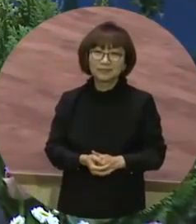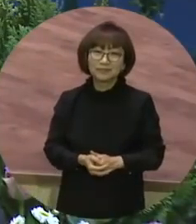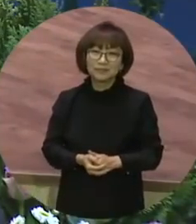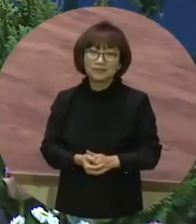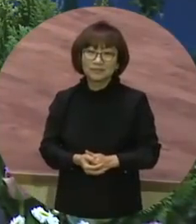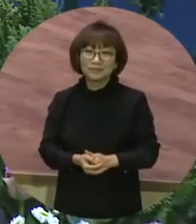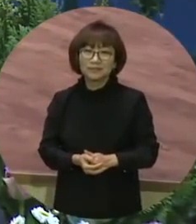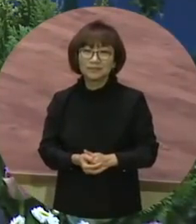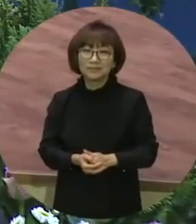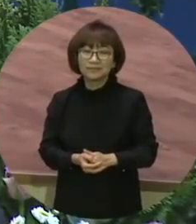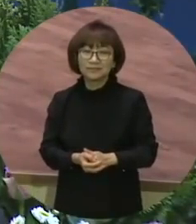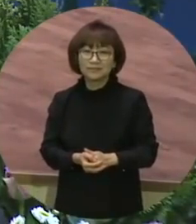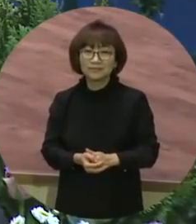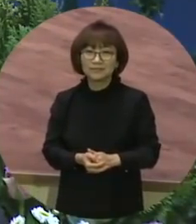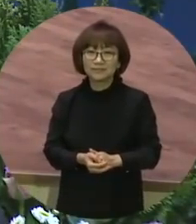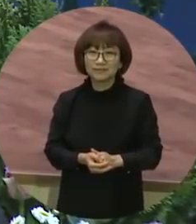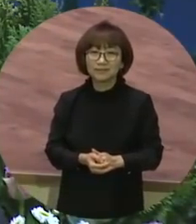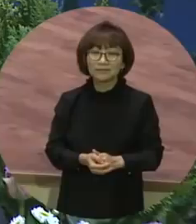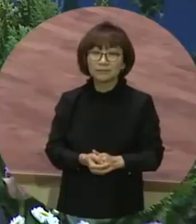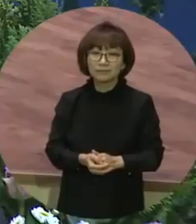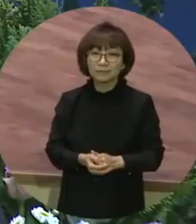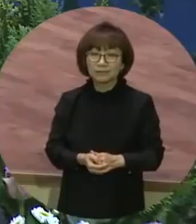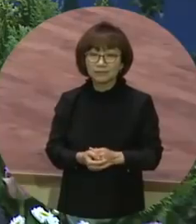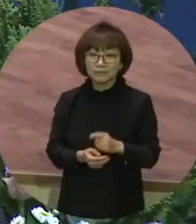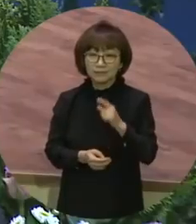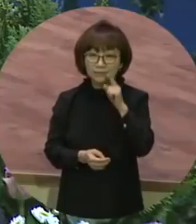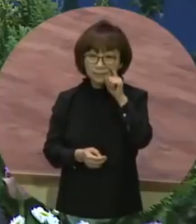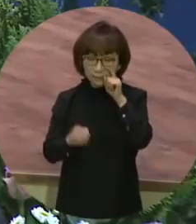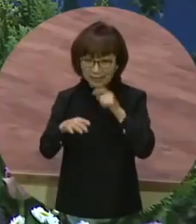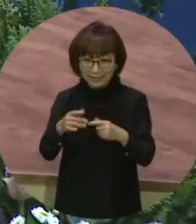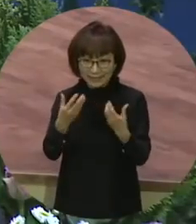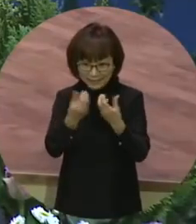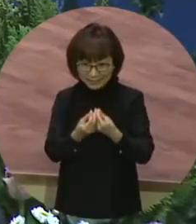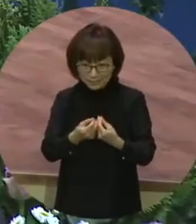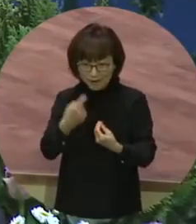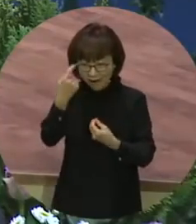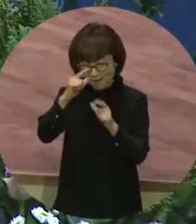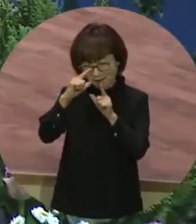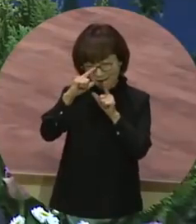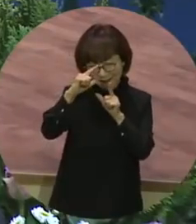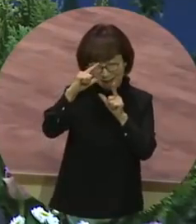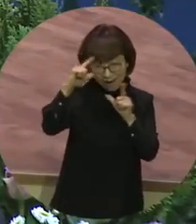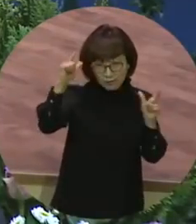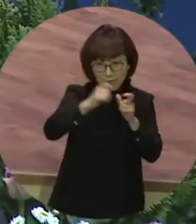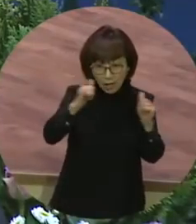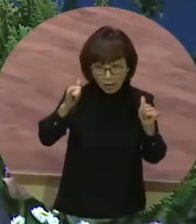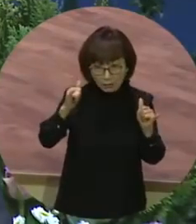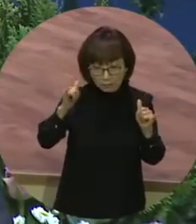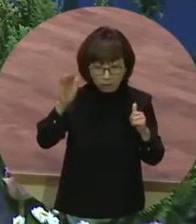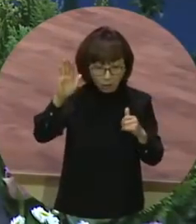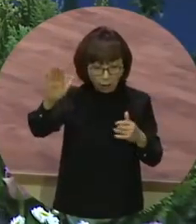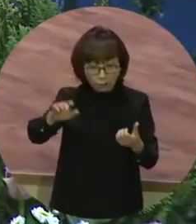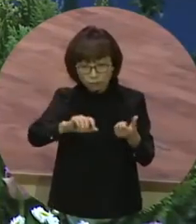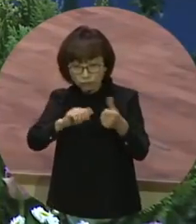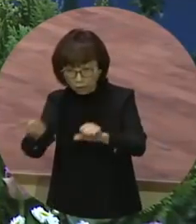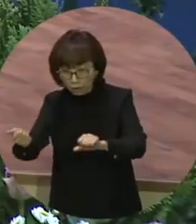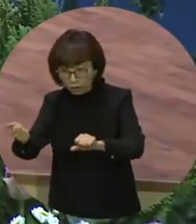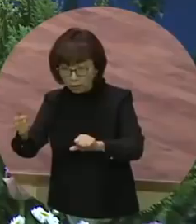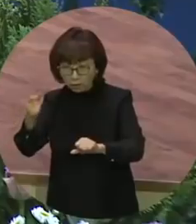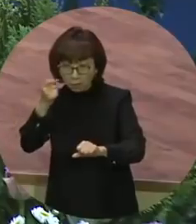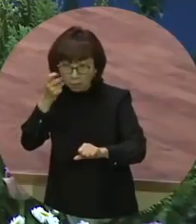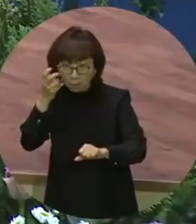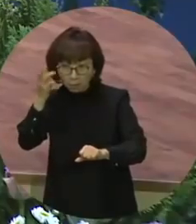기억 속에는 지 아무리 잘라도 몇 개월 지나면 다 잊어버려요. 여러분,